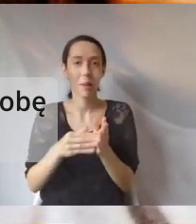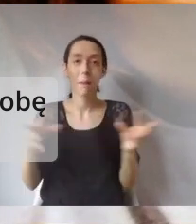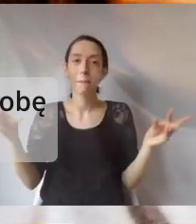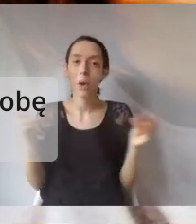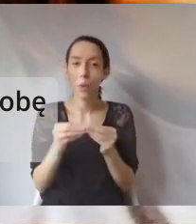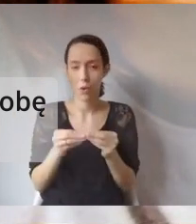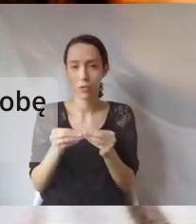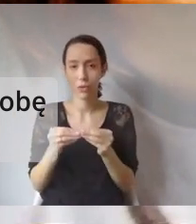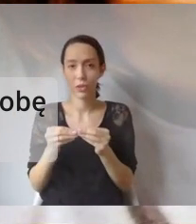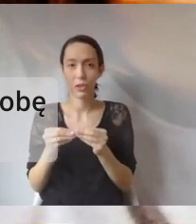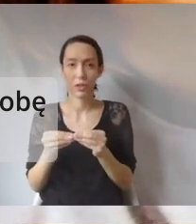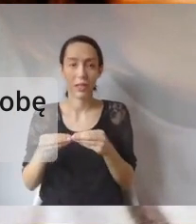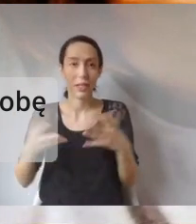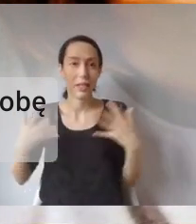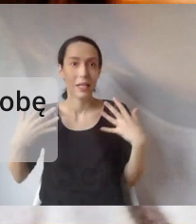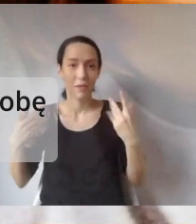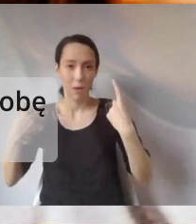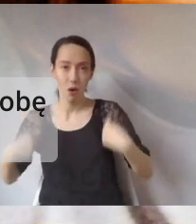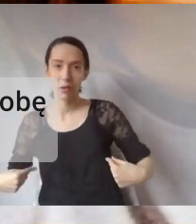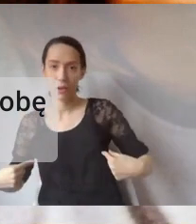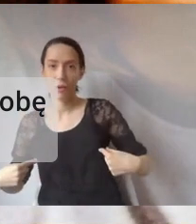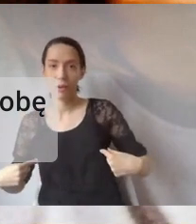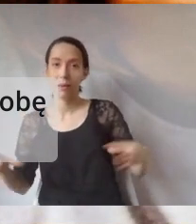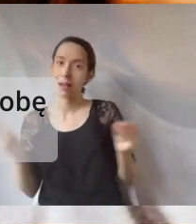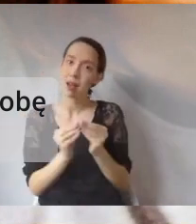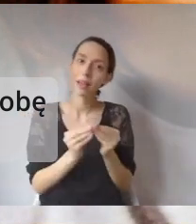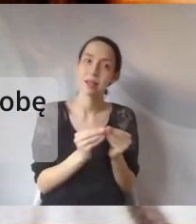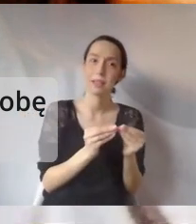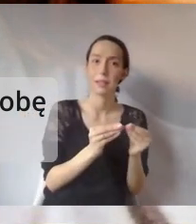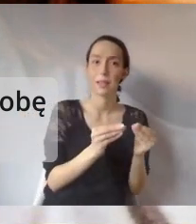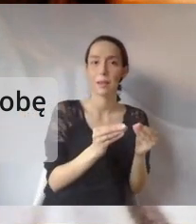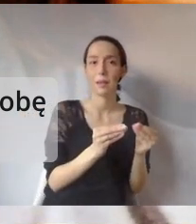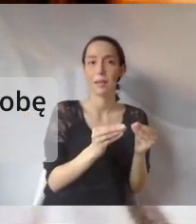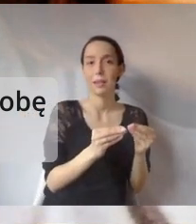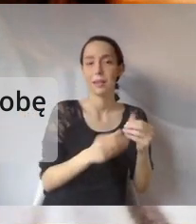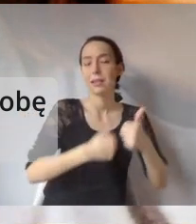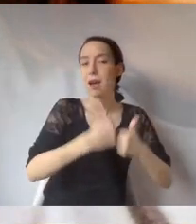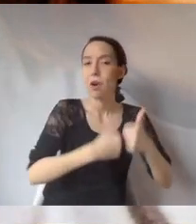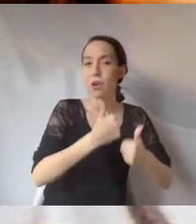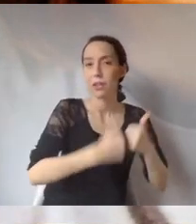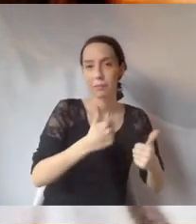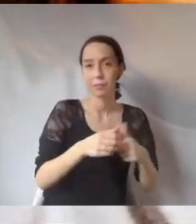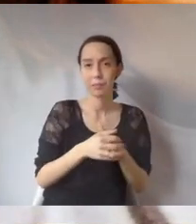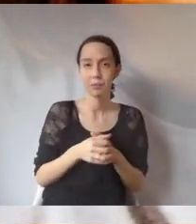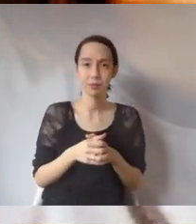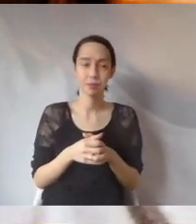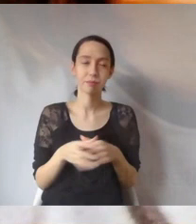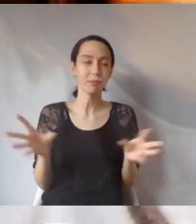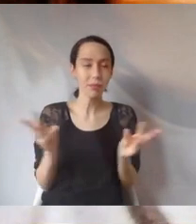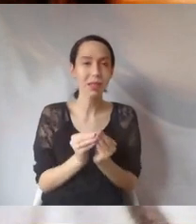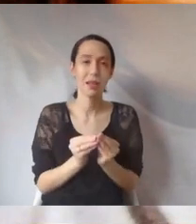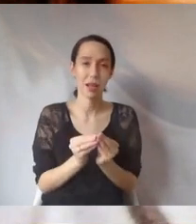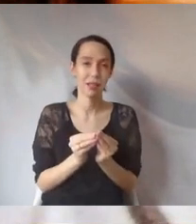z po prostu jakby jej branżą, tak, z jej rolą zawodową. Także to jest naprawdę